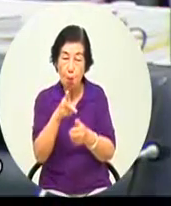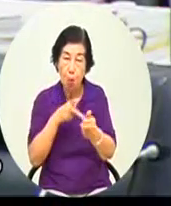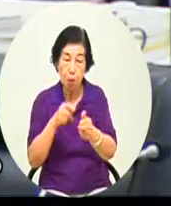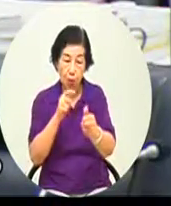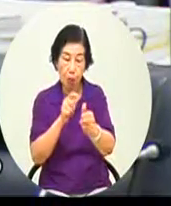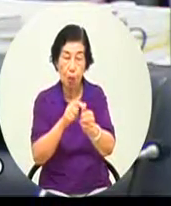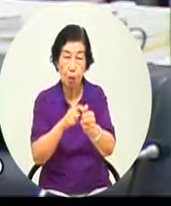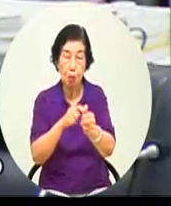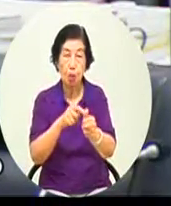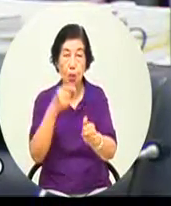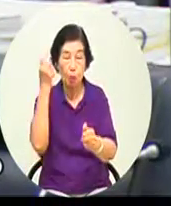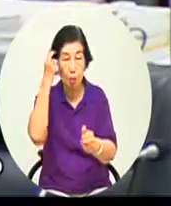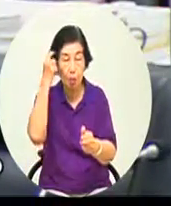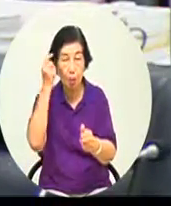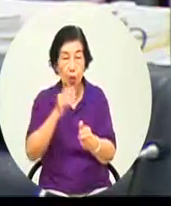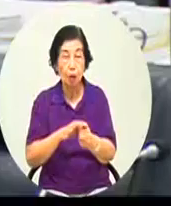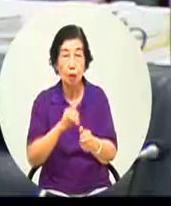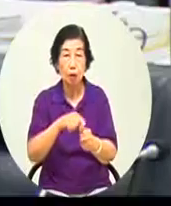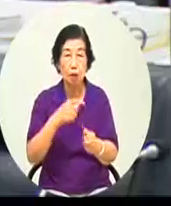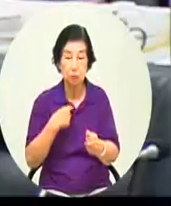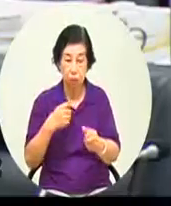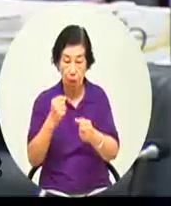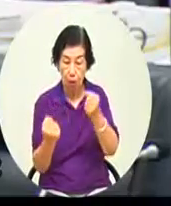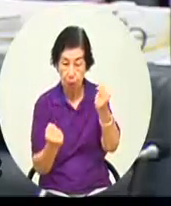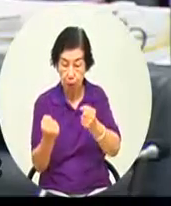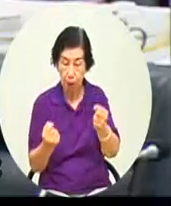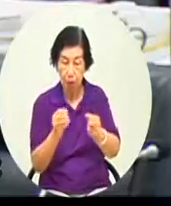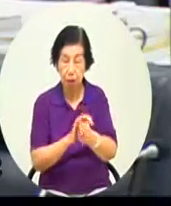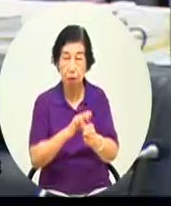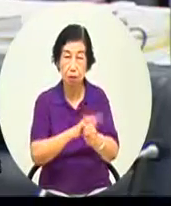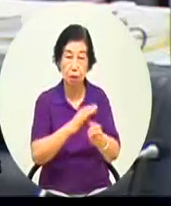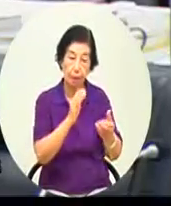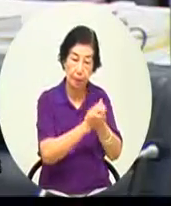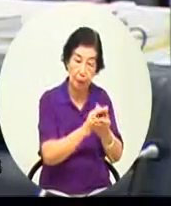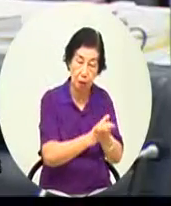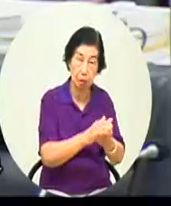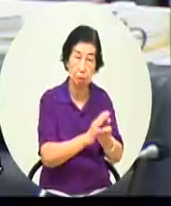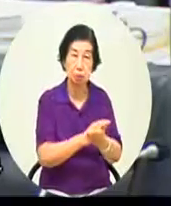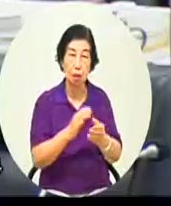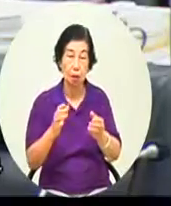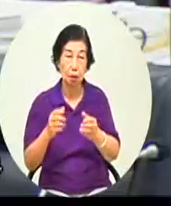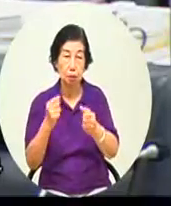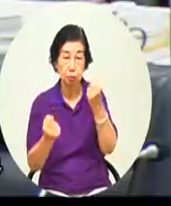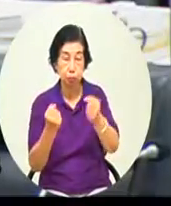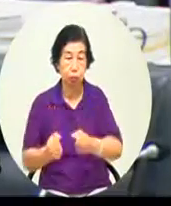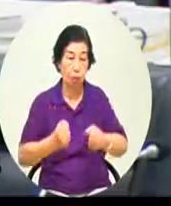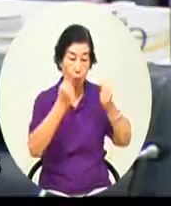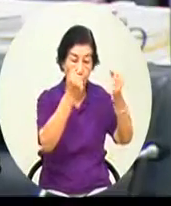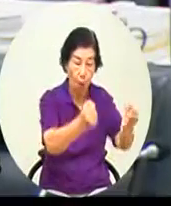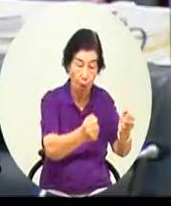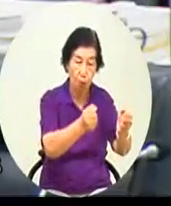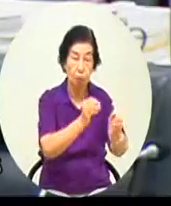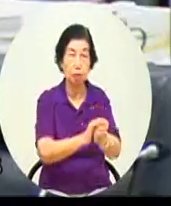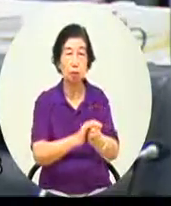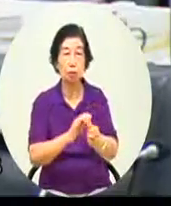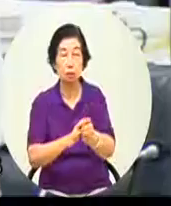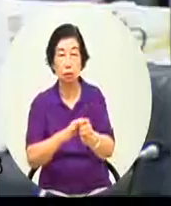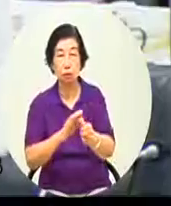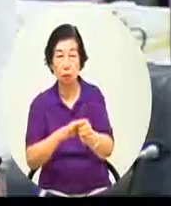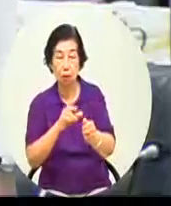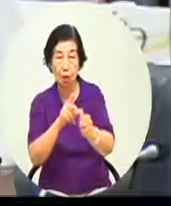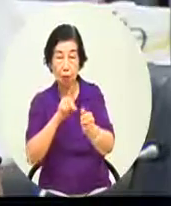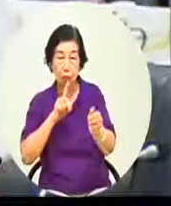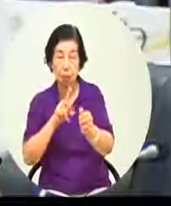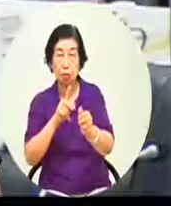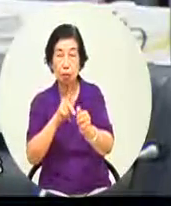是我开的，是我的朋友，结果他去营业了，我的人头可能被冒名顶替，有可能。为什么？因为我们看